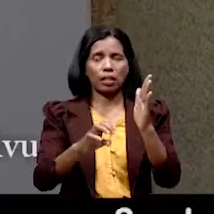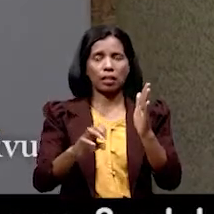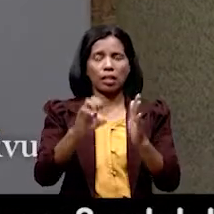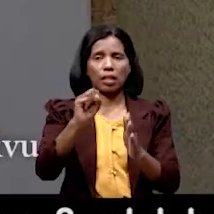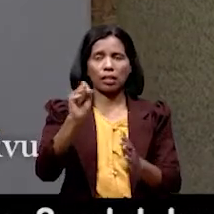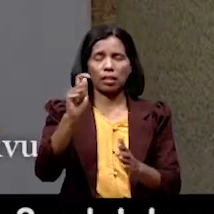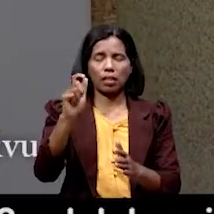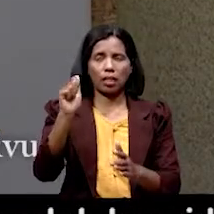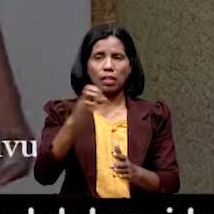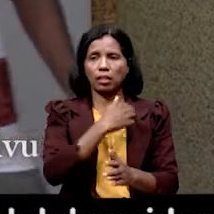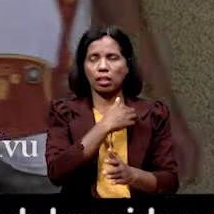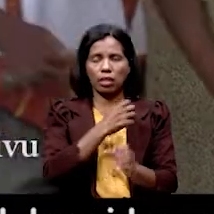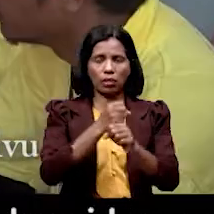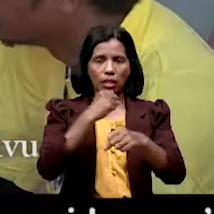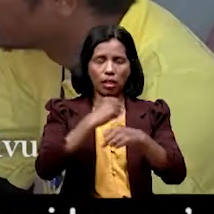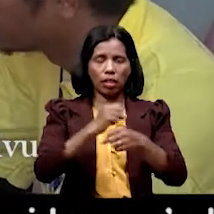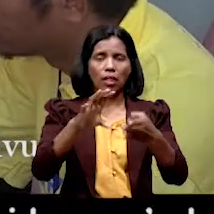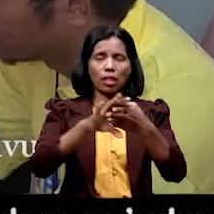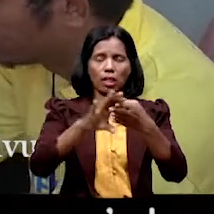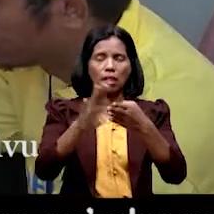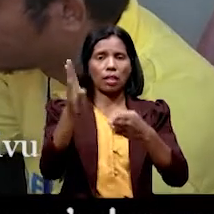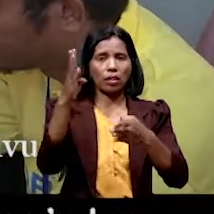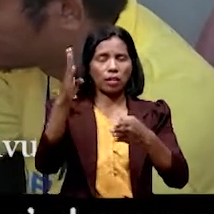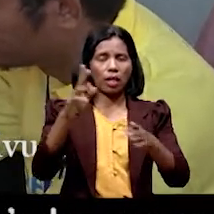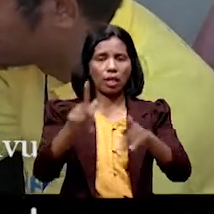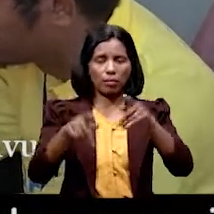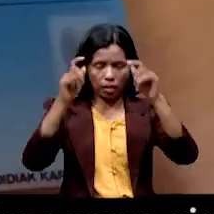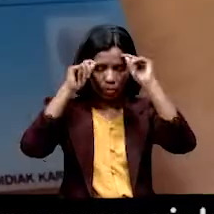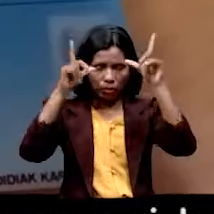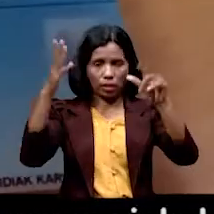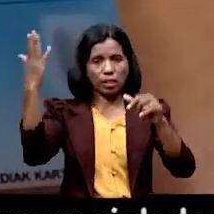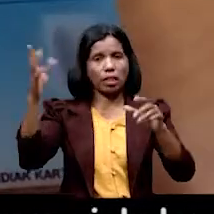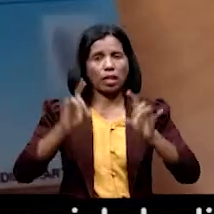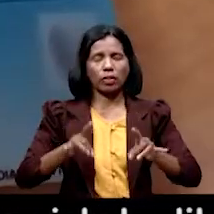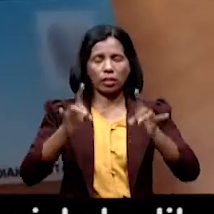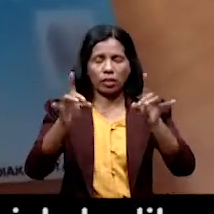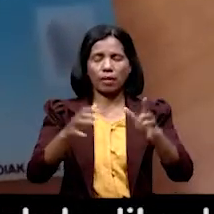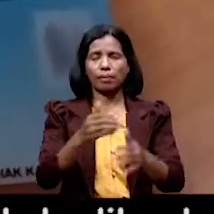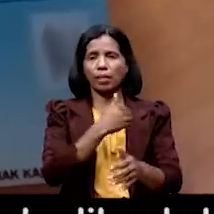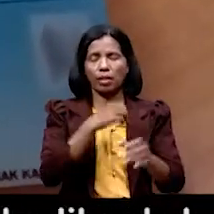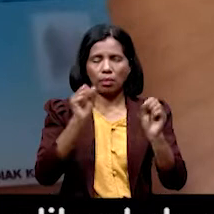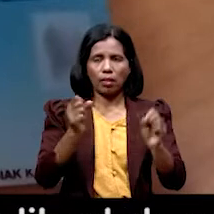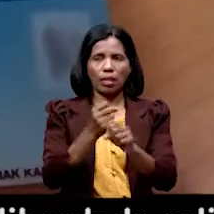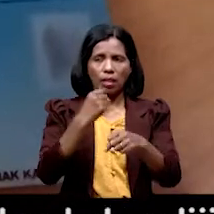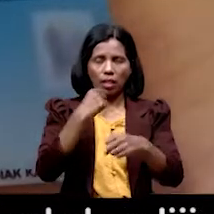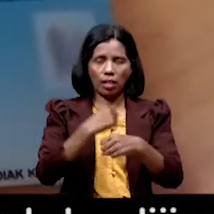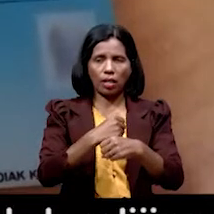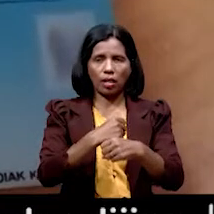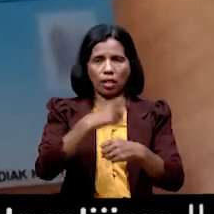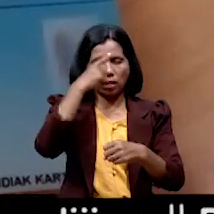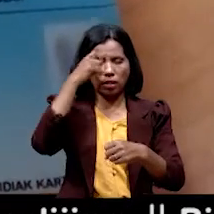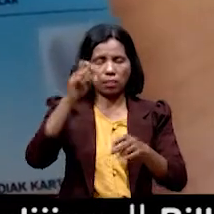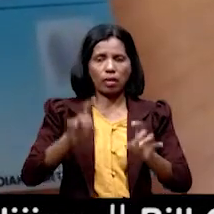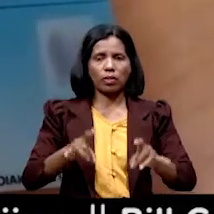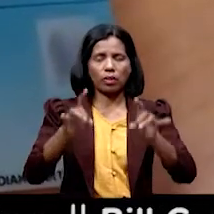sedau konsegi realiza resensiamento elektoral ba elektor timoruan sira iha Australia. Razaung estai sedauk bele halo resensiamento elektoral tambah